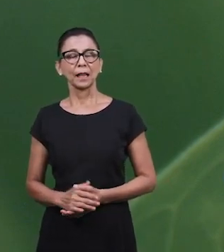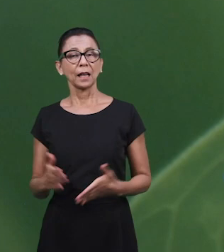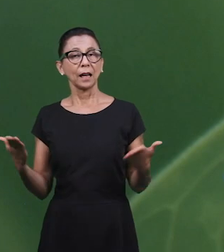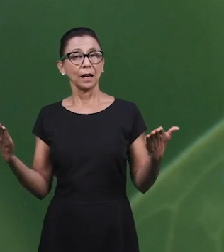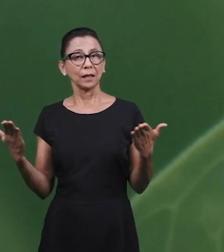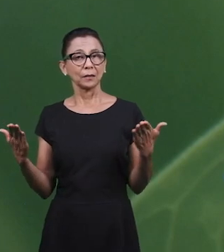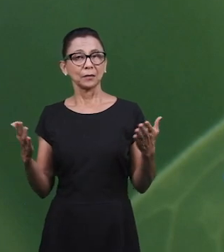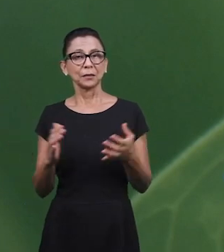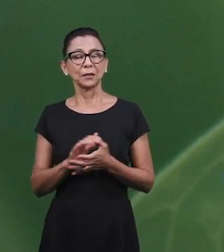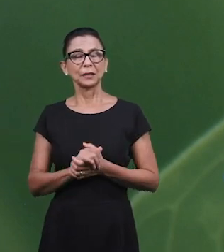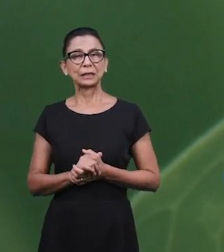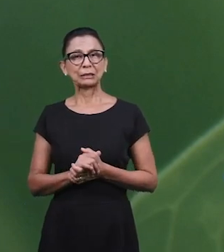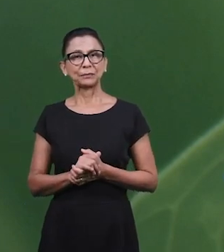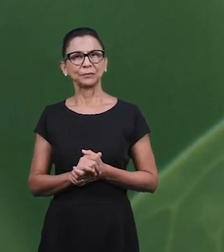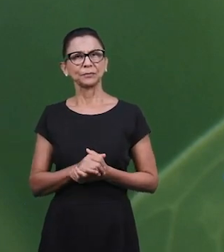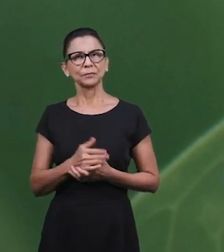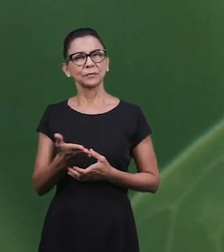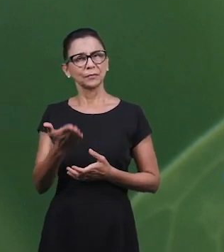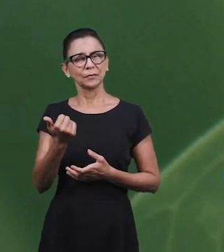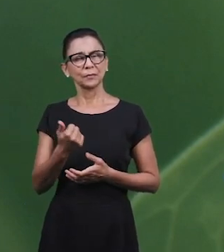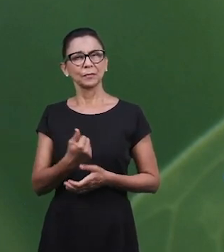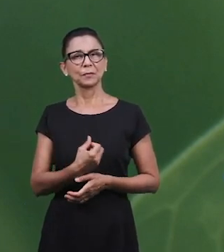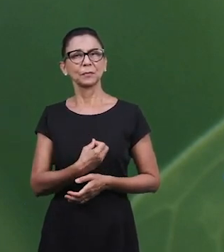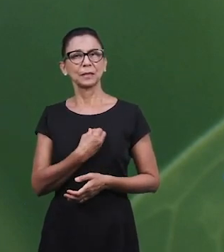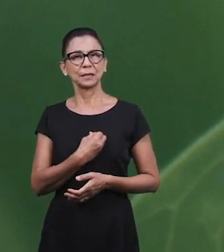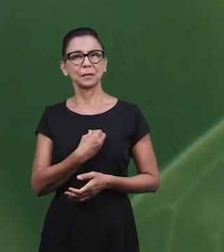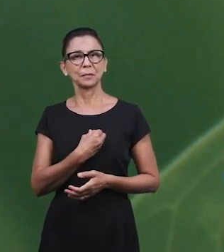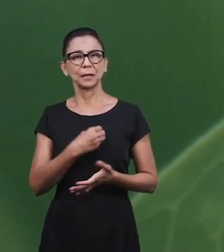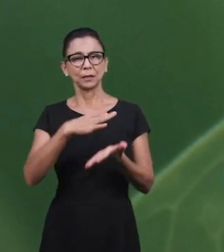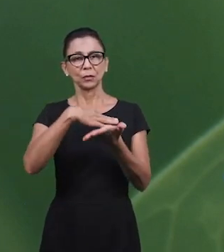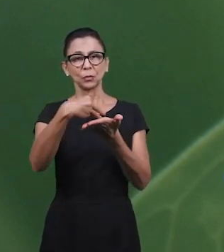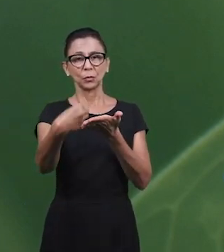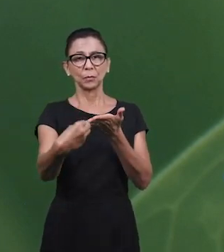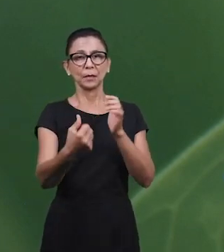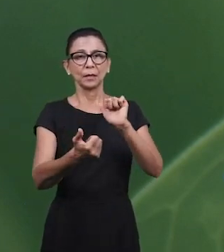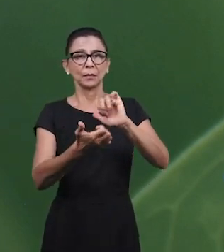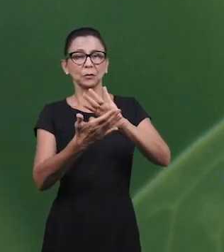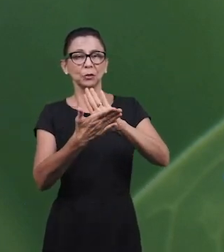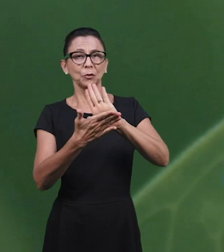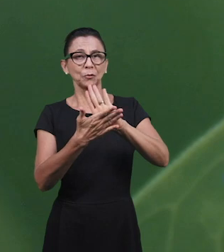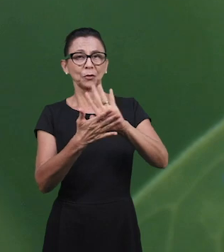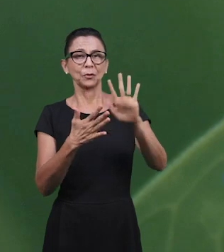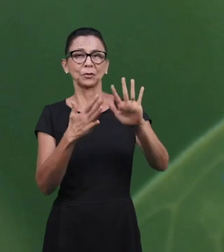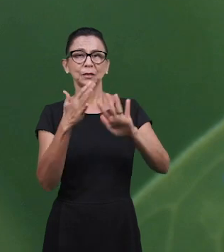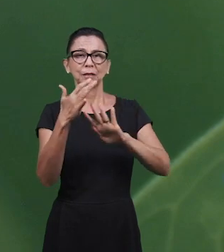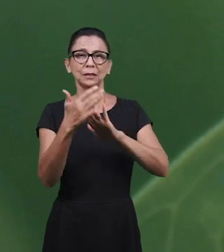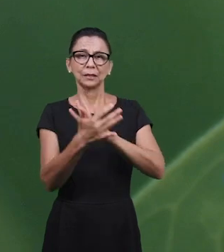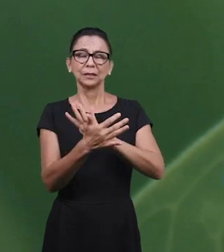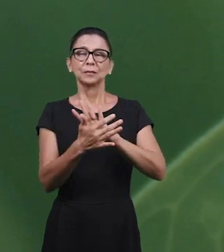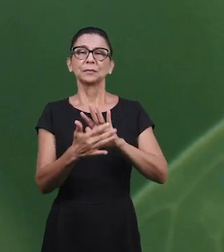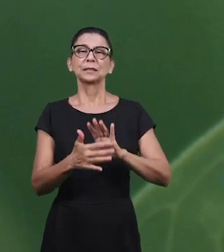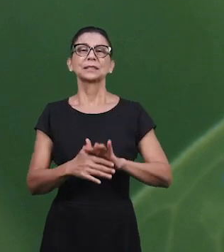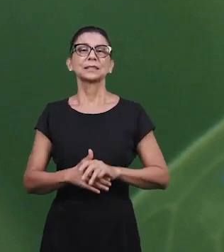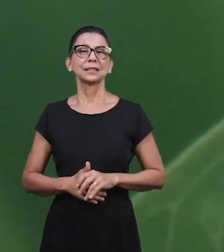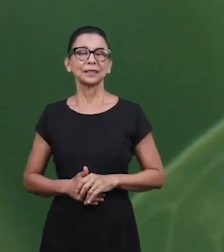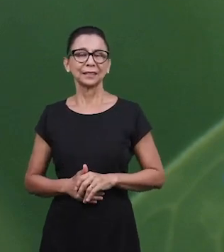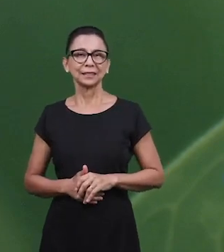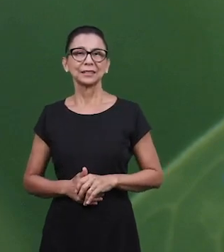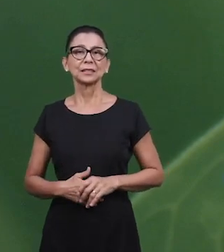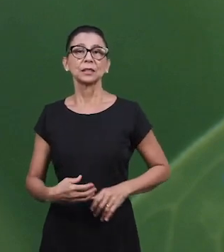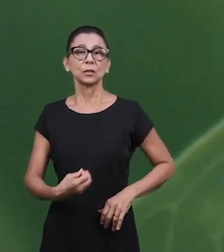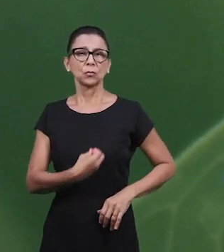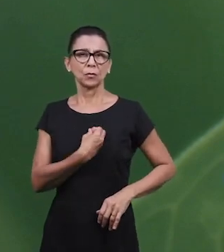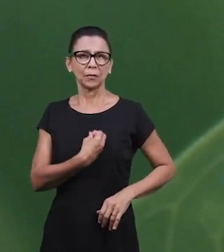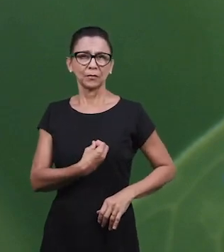pas seulement entendre, mais je vous invite à participer d'une louange, d'une glorification à Dieu. Votre cœur, votre famille, votre